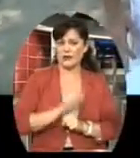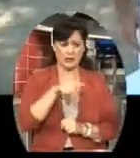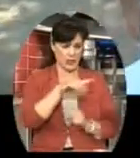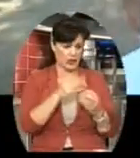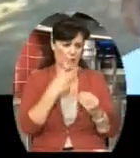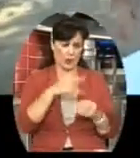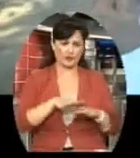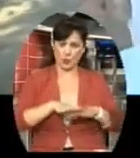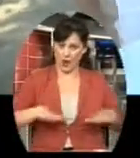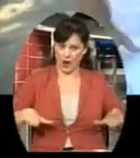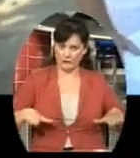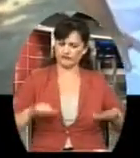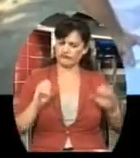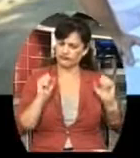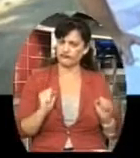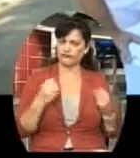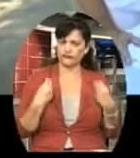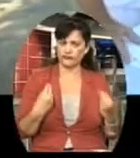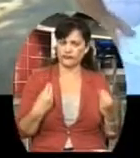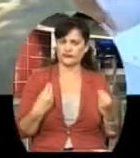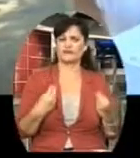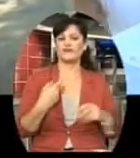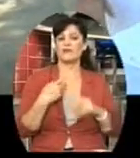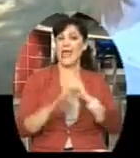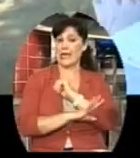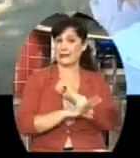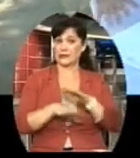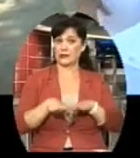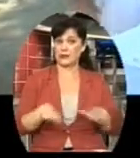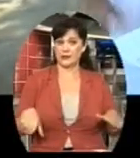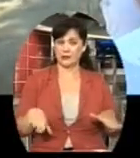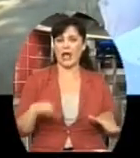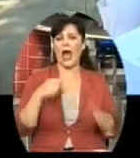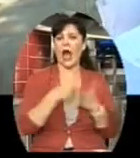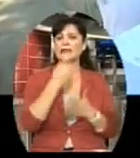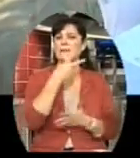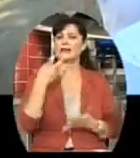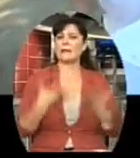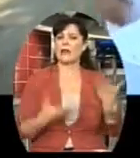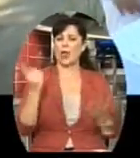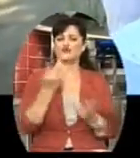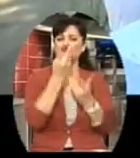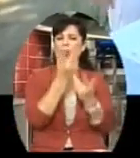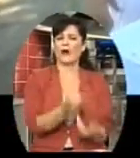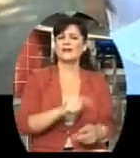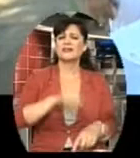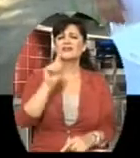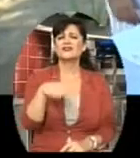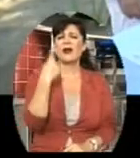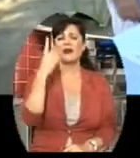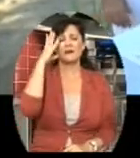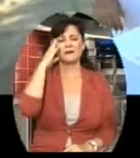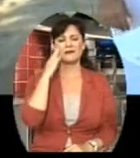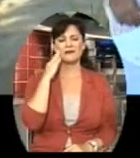שולחן אני רואה, יפה, איתן. שולחן איתן, עשוי מעץ, מחזיק עד 200 קילו, ואתה שוכב לשעה של איזון הגוף